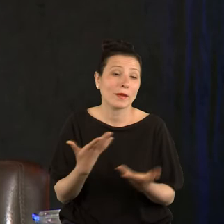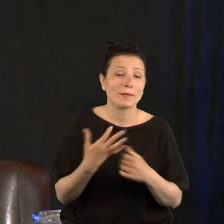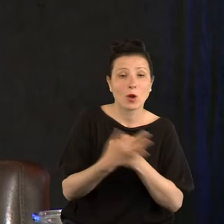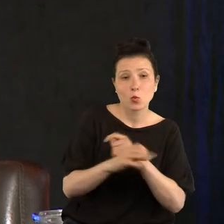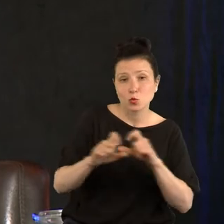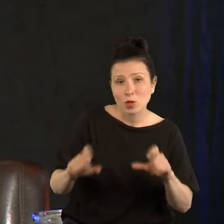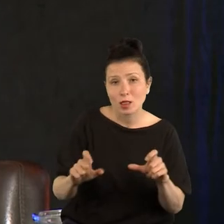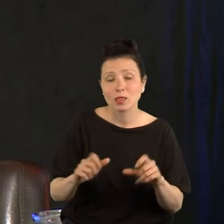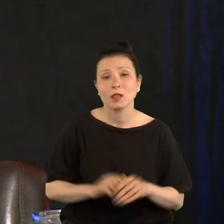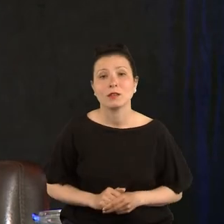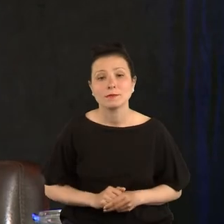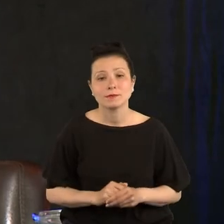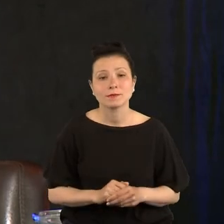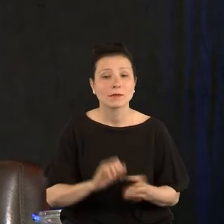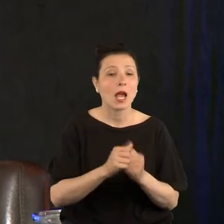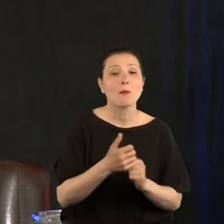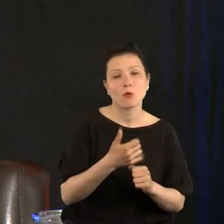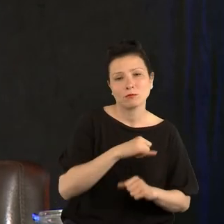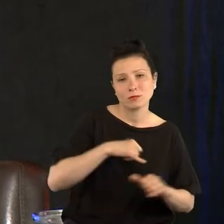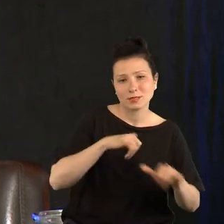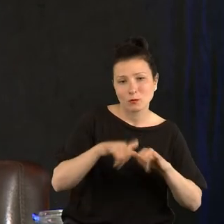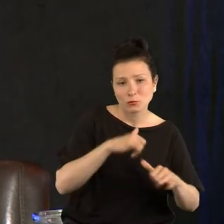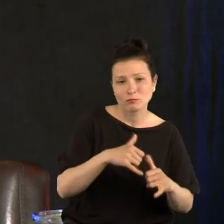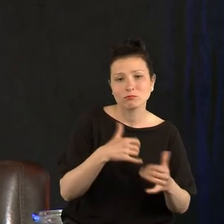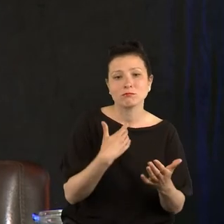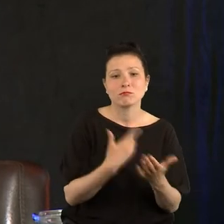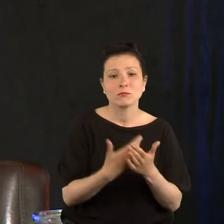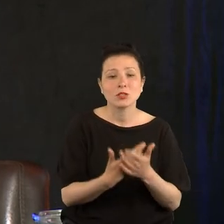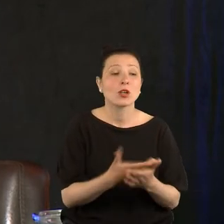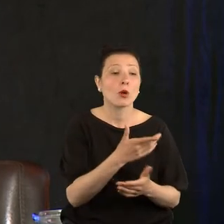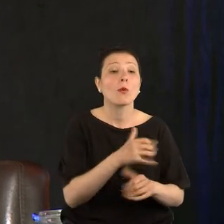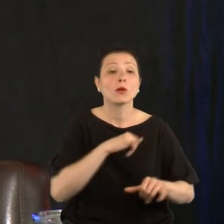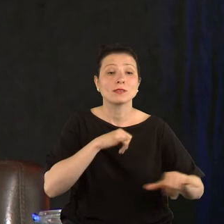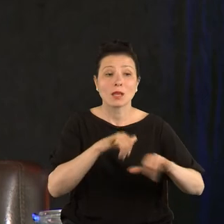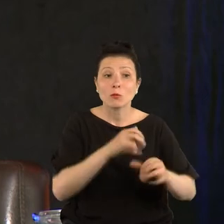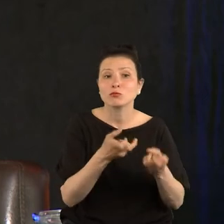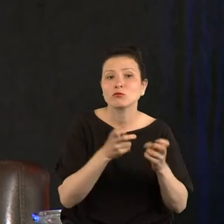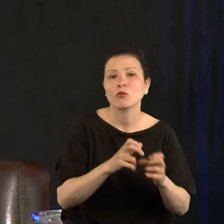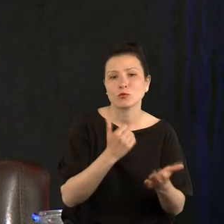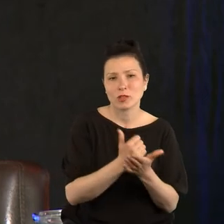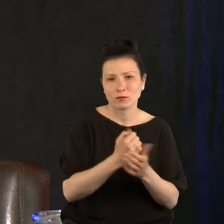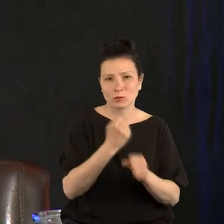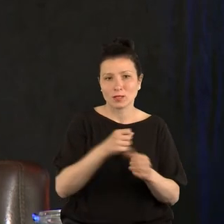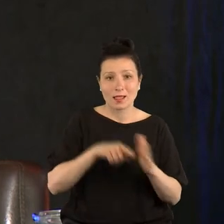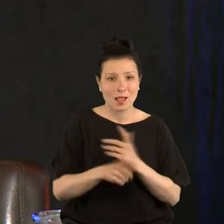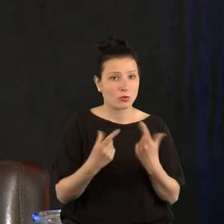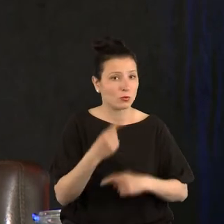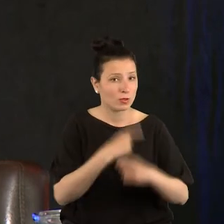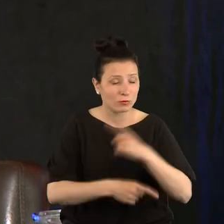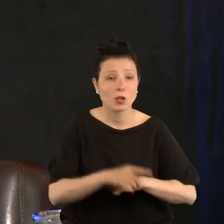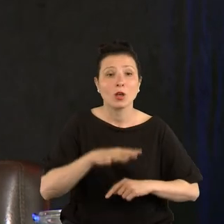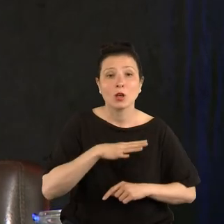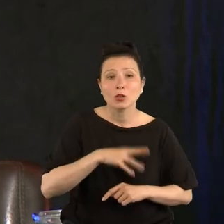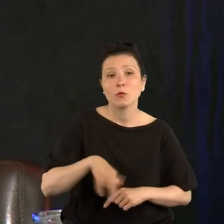uczelni, czy w samorządzie, bo ten samorząd stworzył stanowisko pracy dla osoby niepełnosprawnej. Mało tego, to był Regionalny